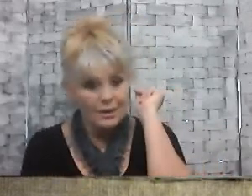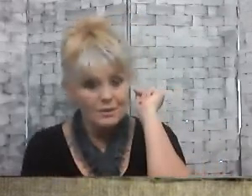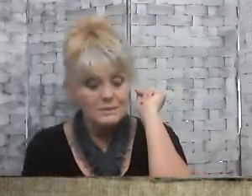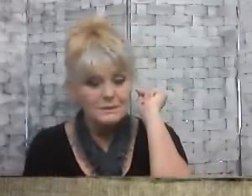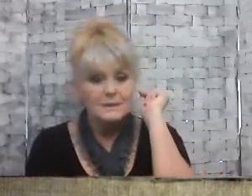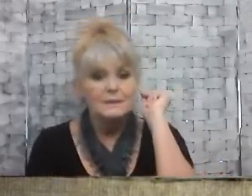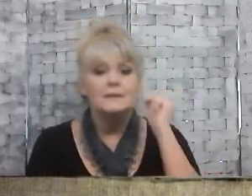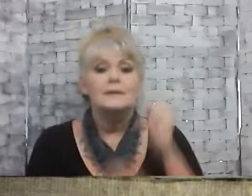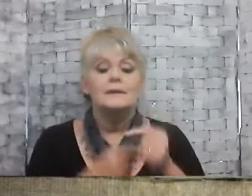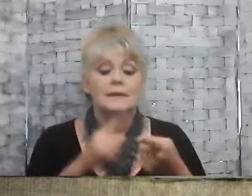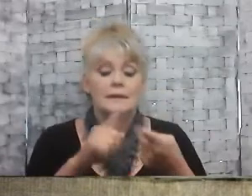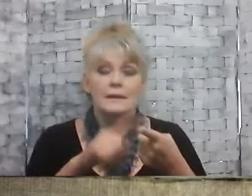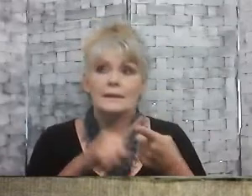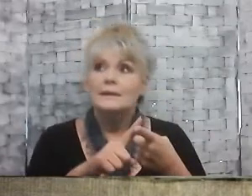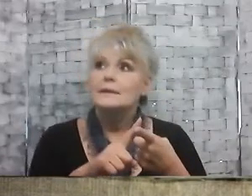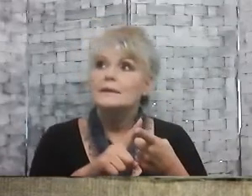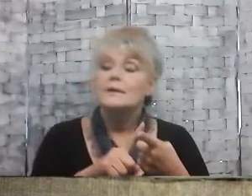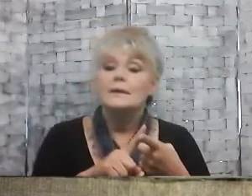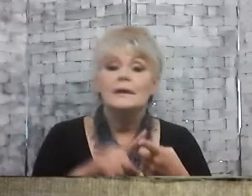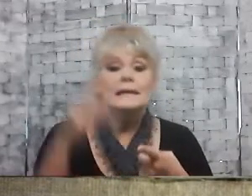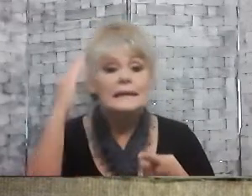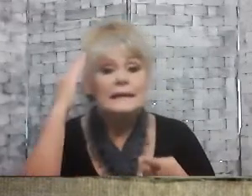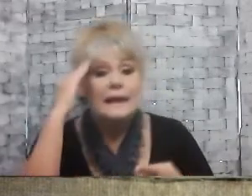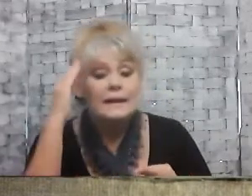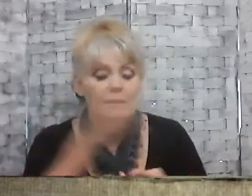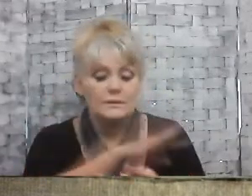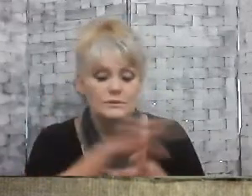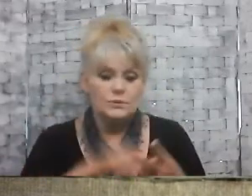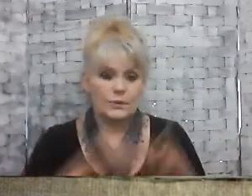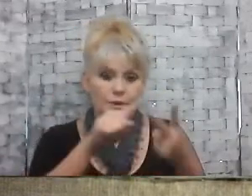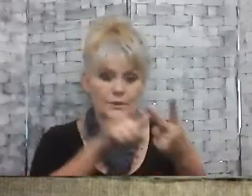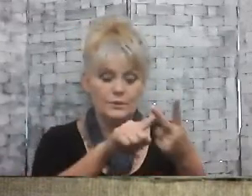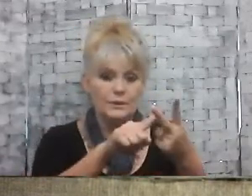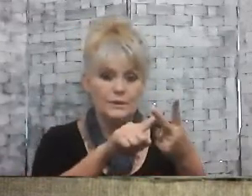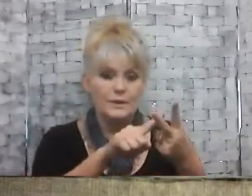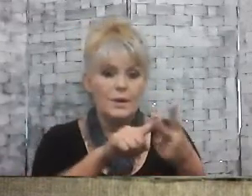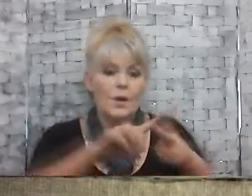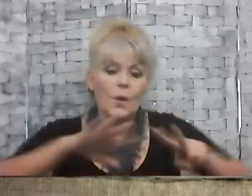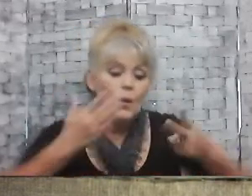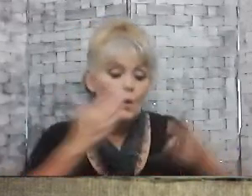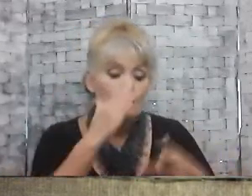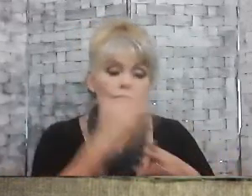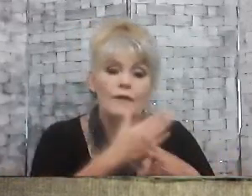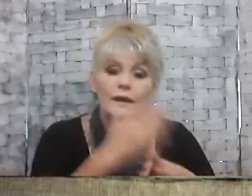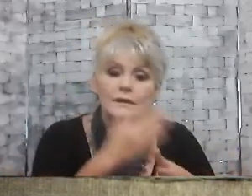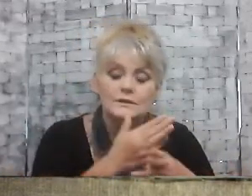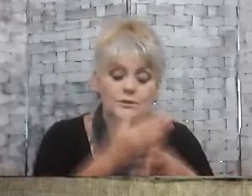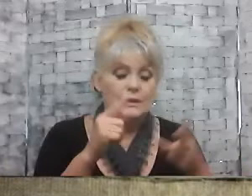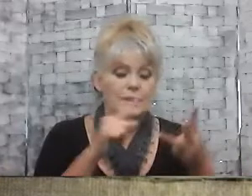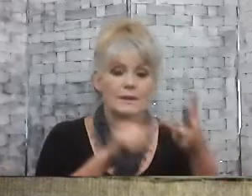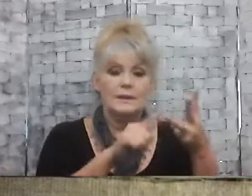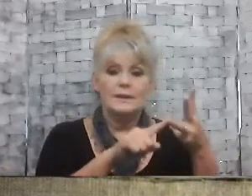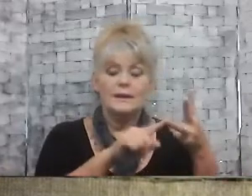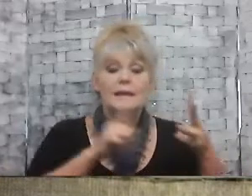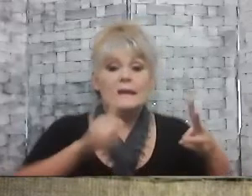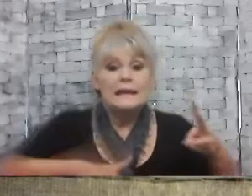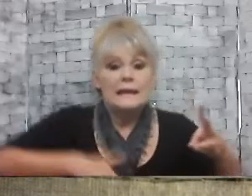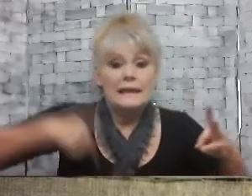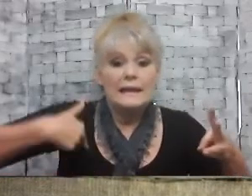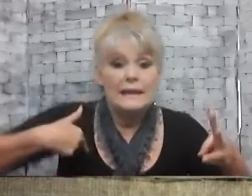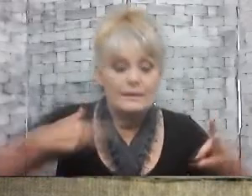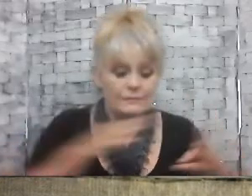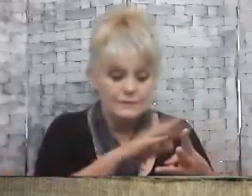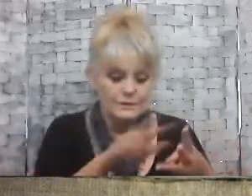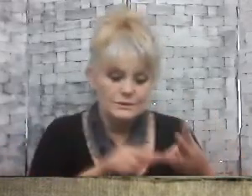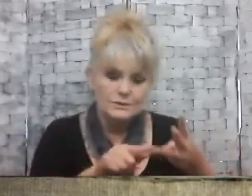aanlyn reis. Die dele is: ken die story, hoe werk die story, leef die story verder.